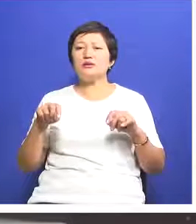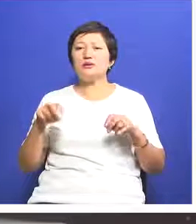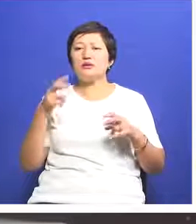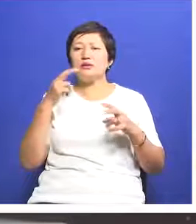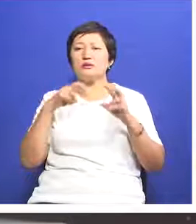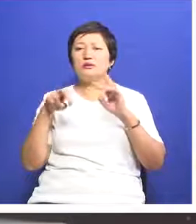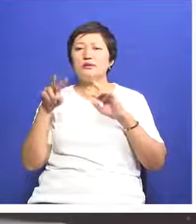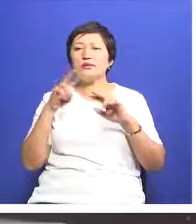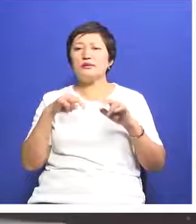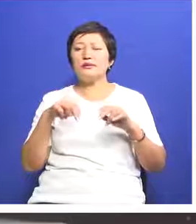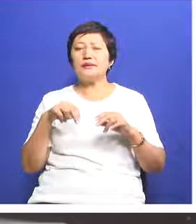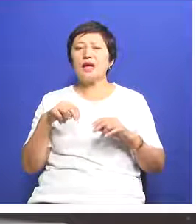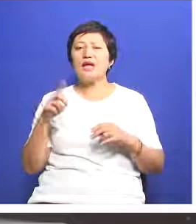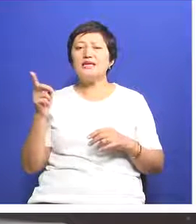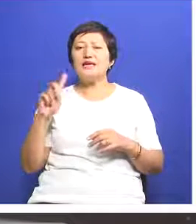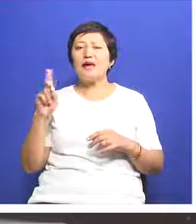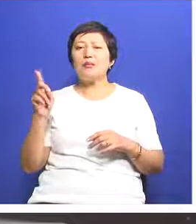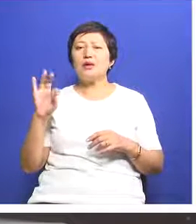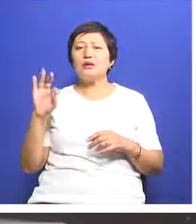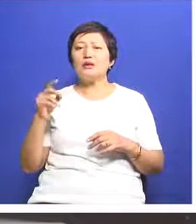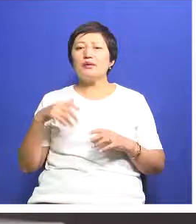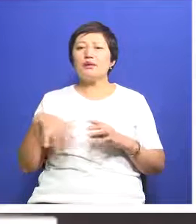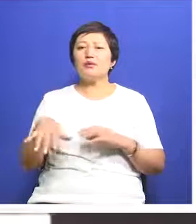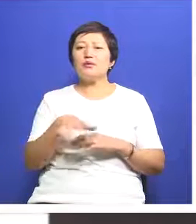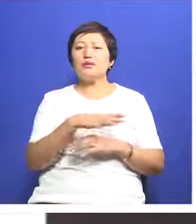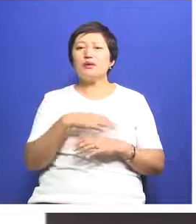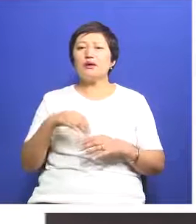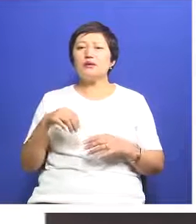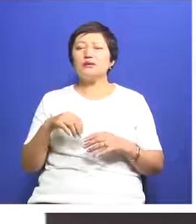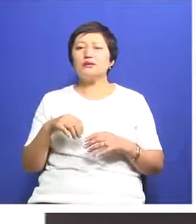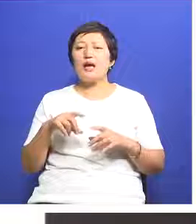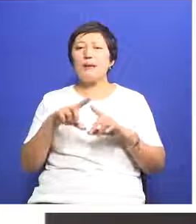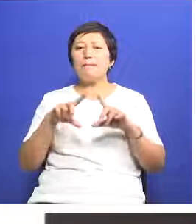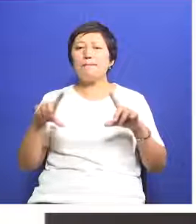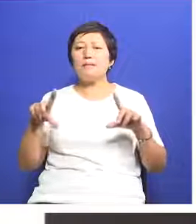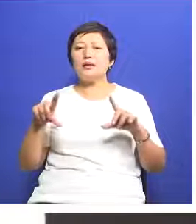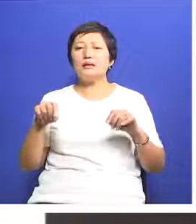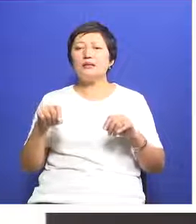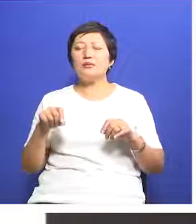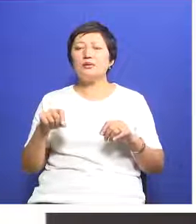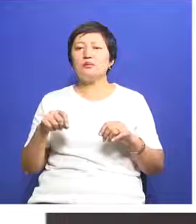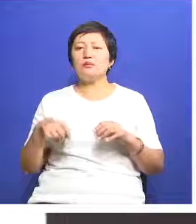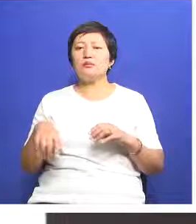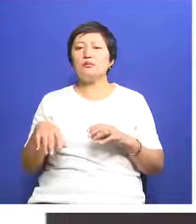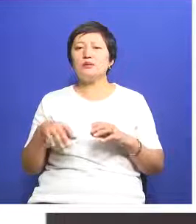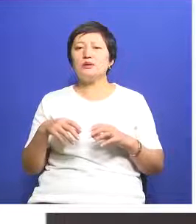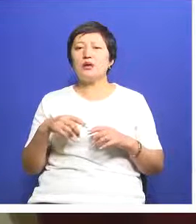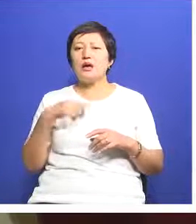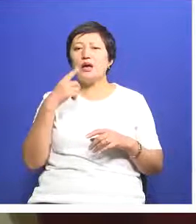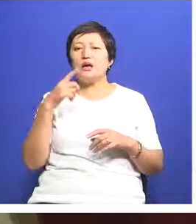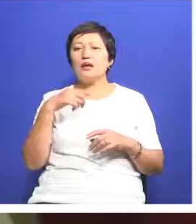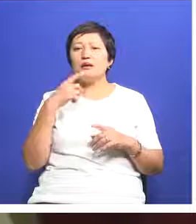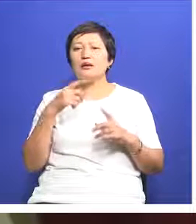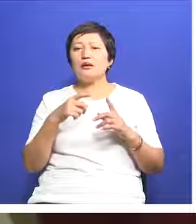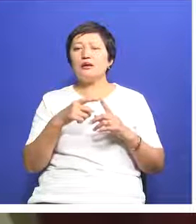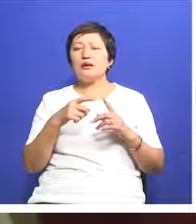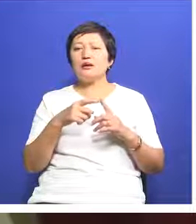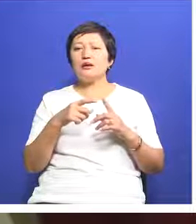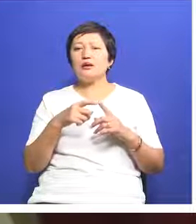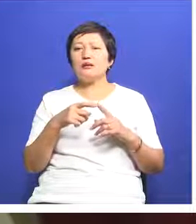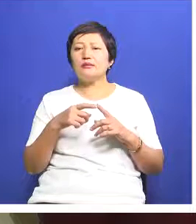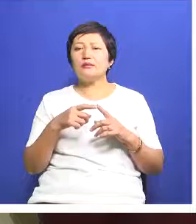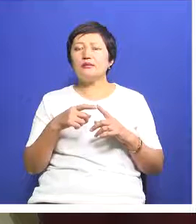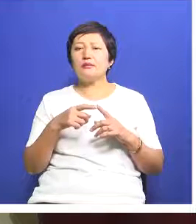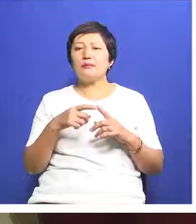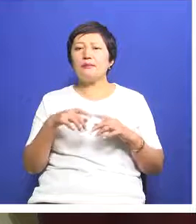қадағалап заманауи осы ауылдың алдын мектеп болайын деп тұр ол. Рахмет айналаңыз, айтқан келе берсін. Кейін ауылымызға бір